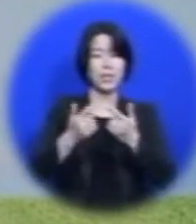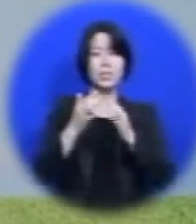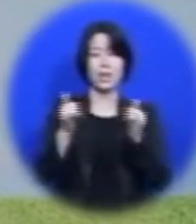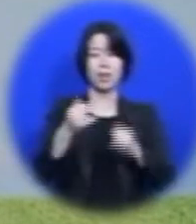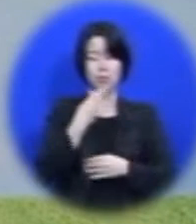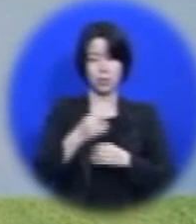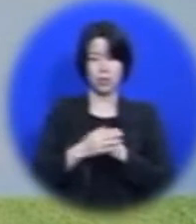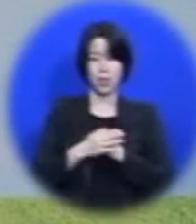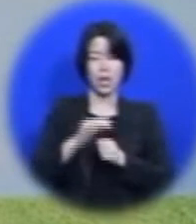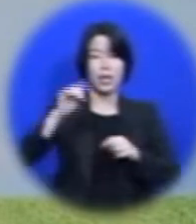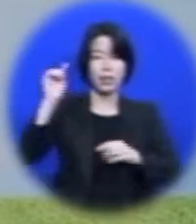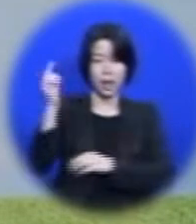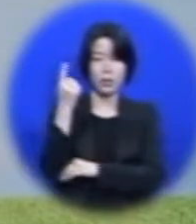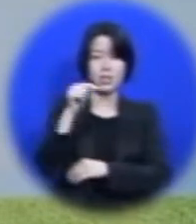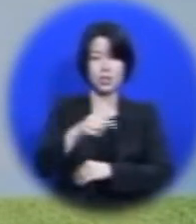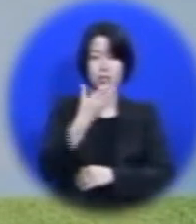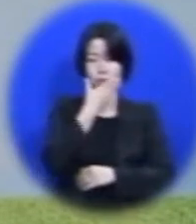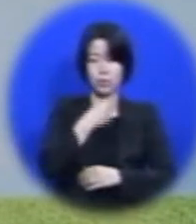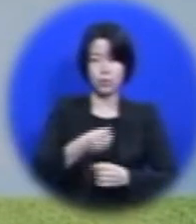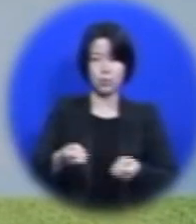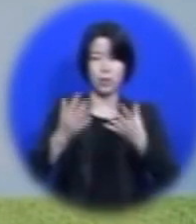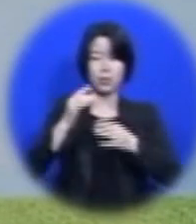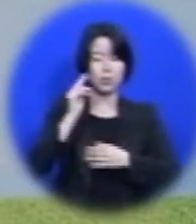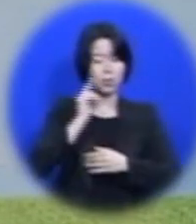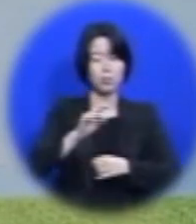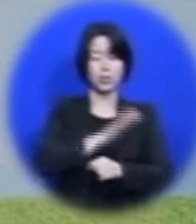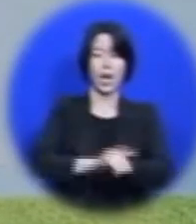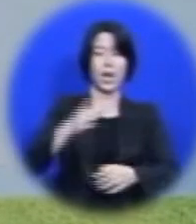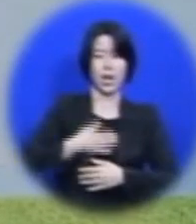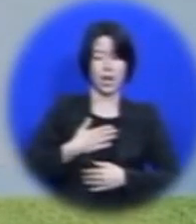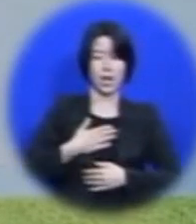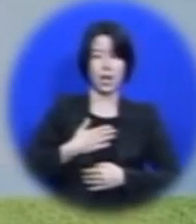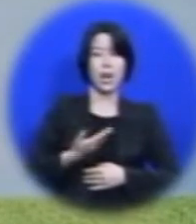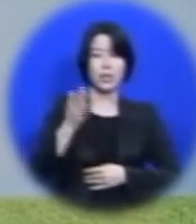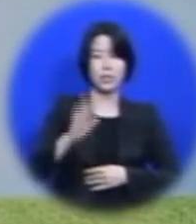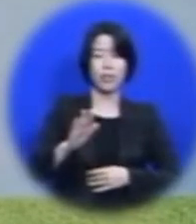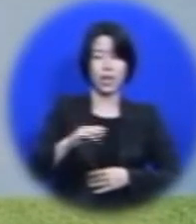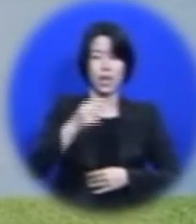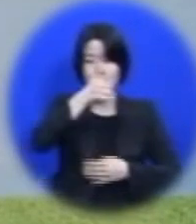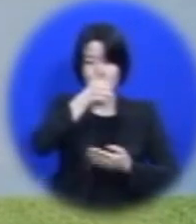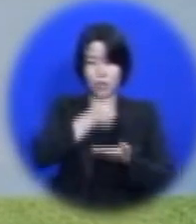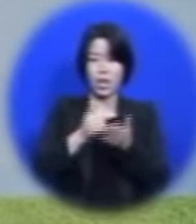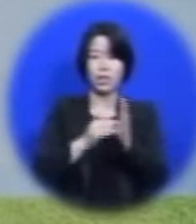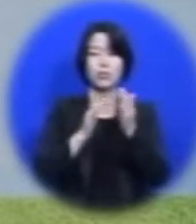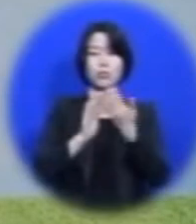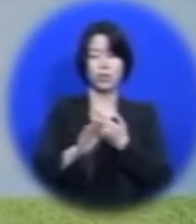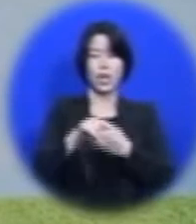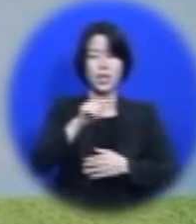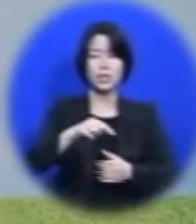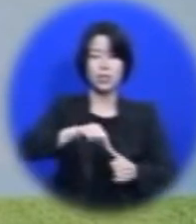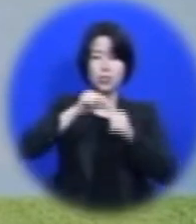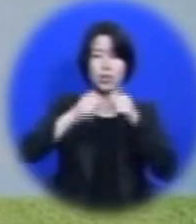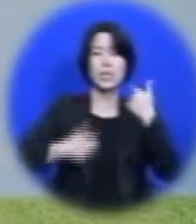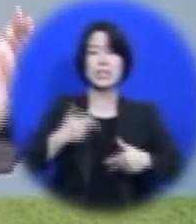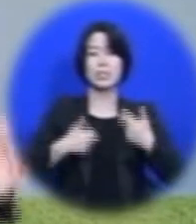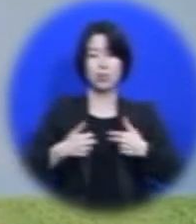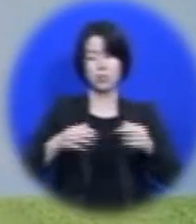다윗은 그 축복을 너무나 잘 알았습니다. 그런데 죄를 짓고 난 다음에 그 구원의